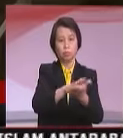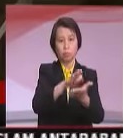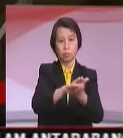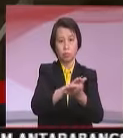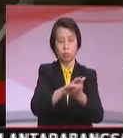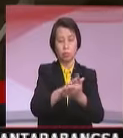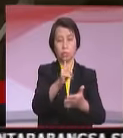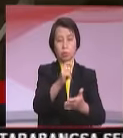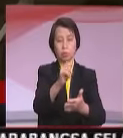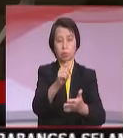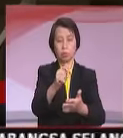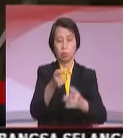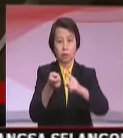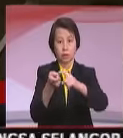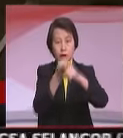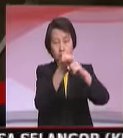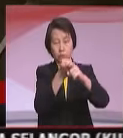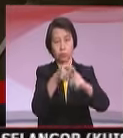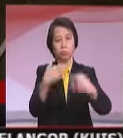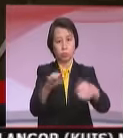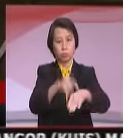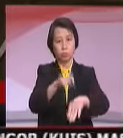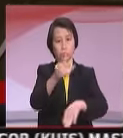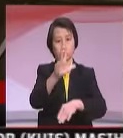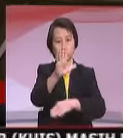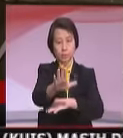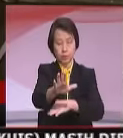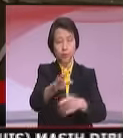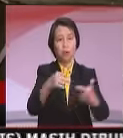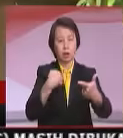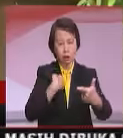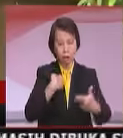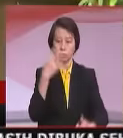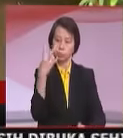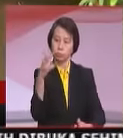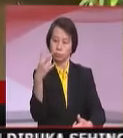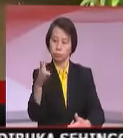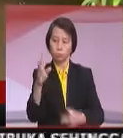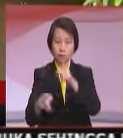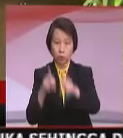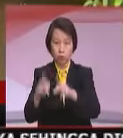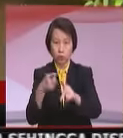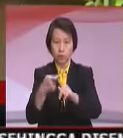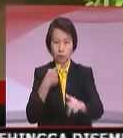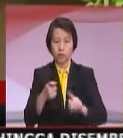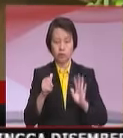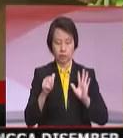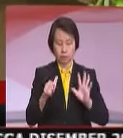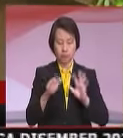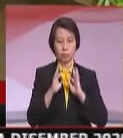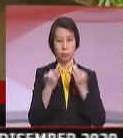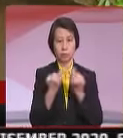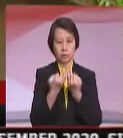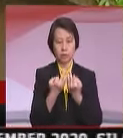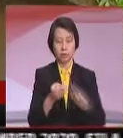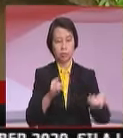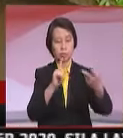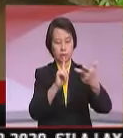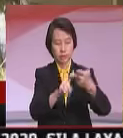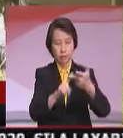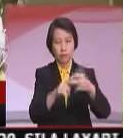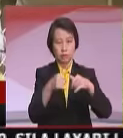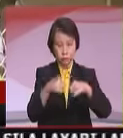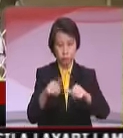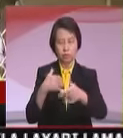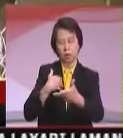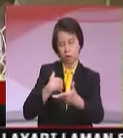Kebangsaan Titi Gantung dibuka pada pukul 3 petang menempatkan 17 penduduk daripada 6 keluarga. Satu lagi PPS yang